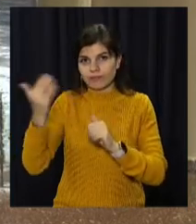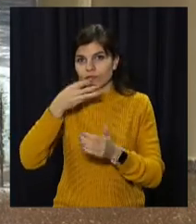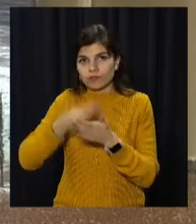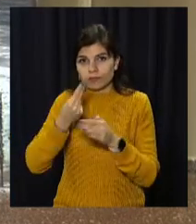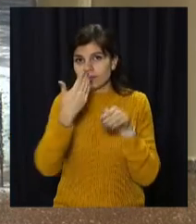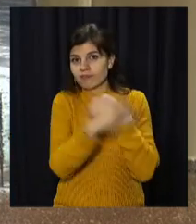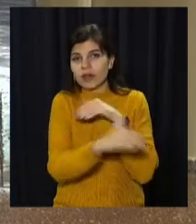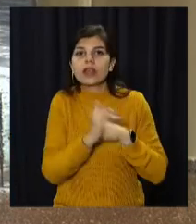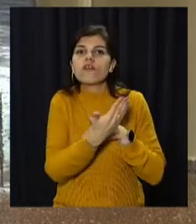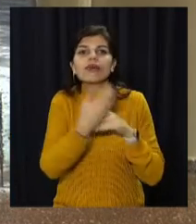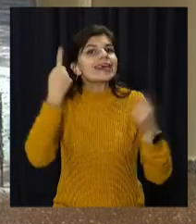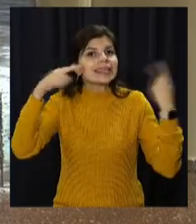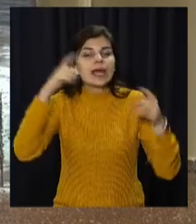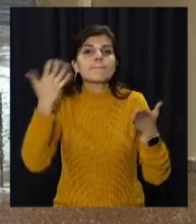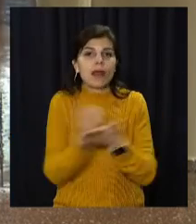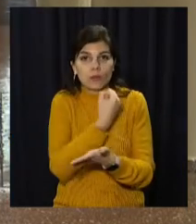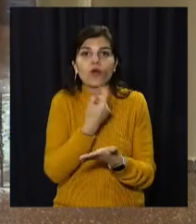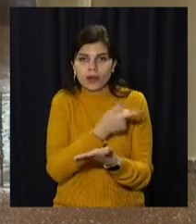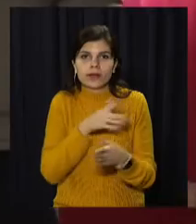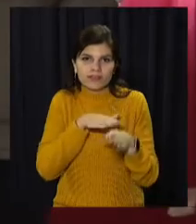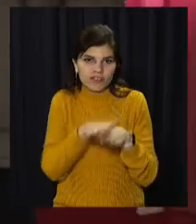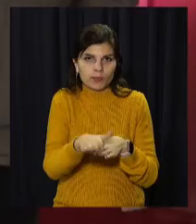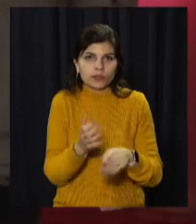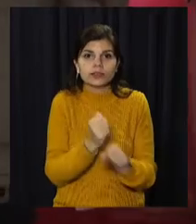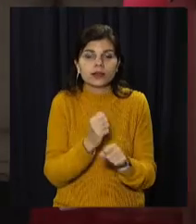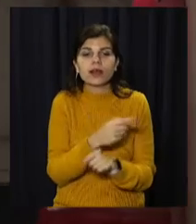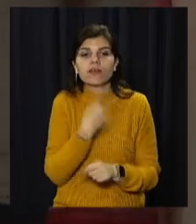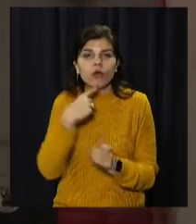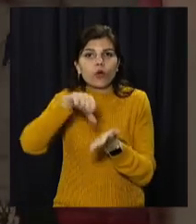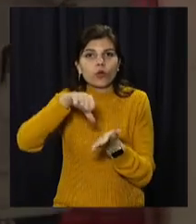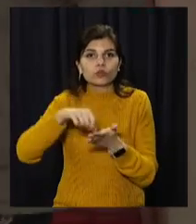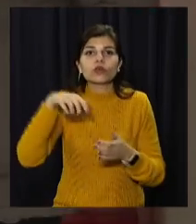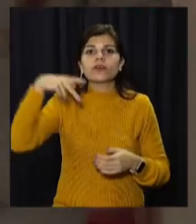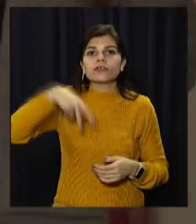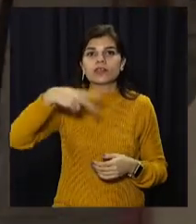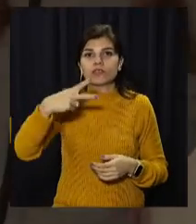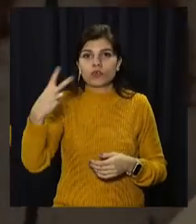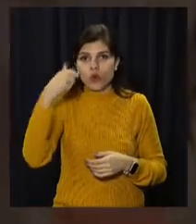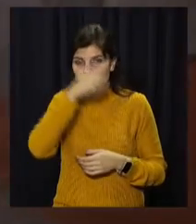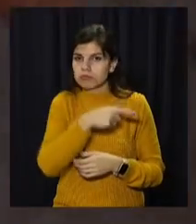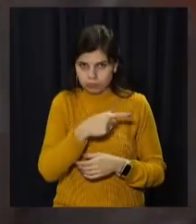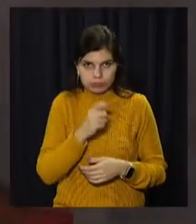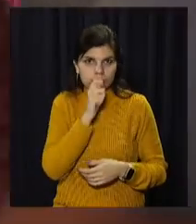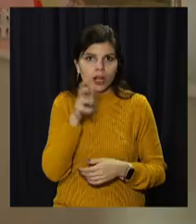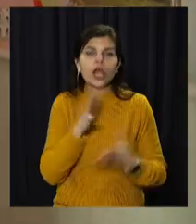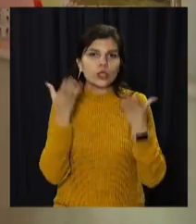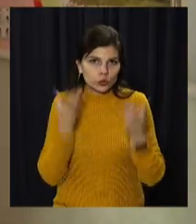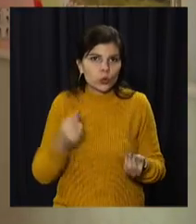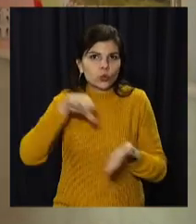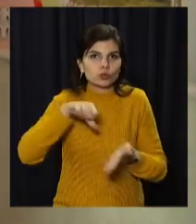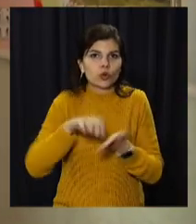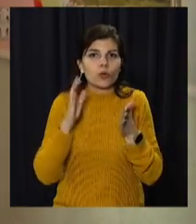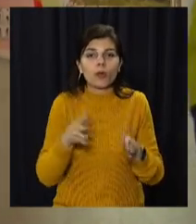на реалізацію їхніх проєктів-переможців. Учні, кажуть, долучаться до конкурсу й у 2022 році. У міськраді